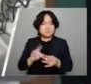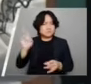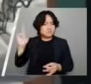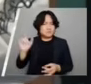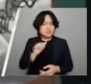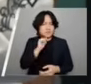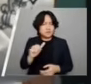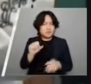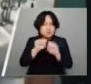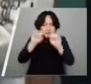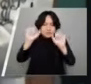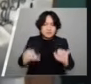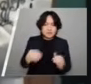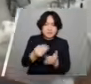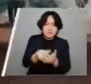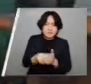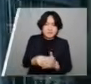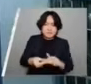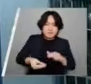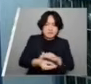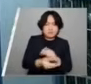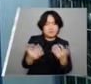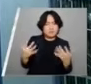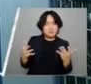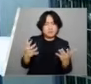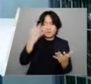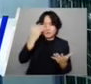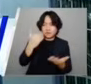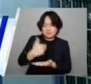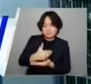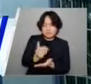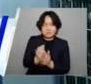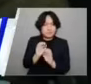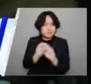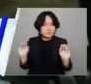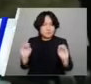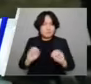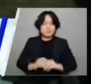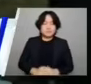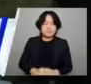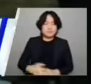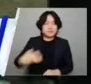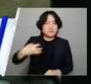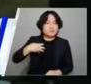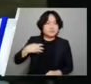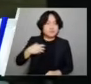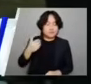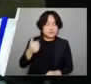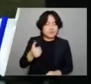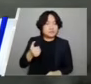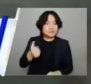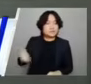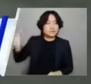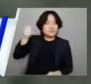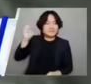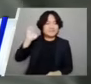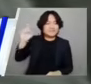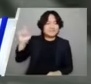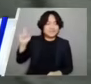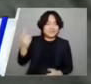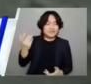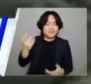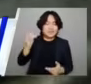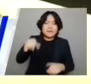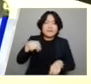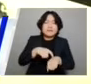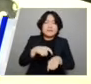dahil wala raw siyang pondo para rito. Ang iba pang mga naupong PNP chief noong giyera kontra droga ng Administrasyon Duterte, pinasasagot